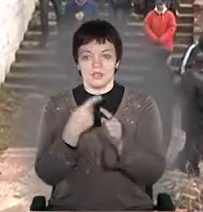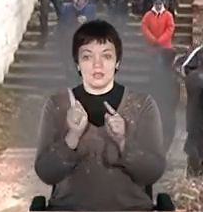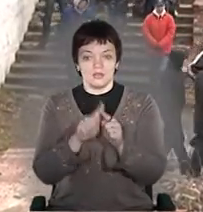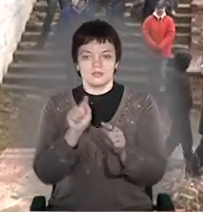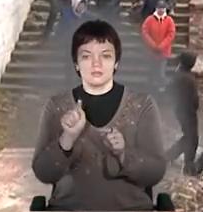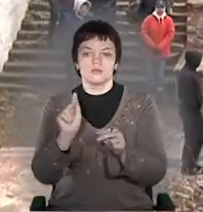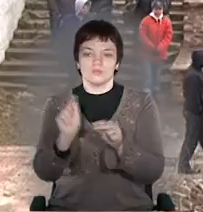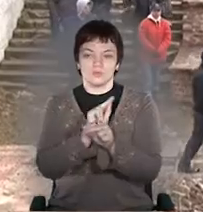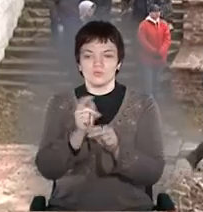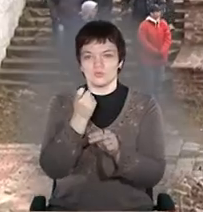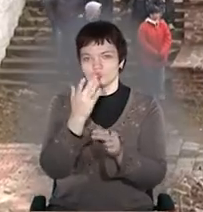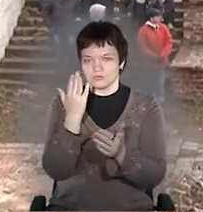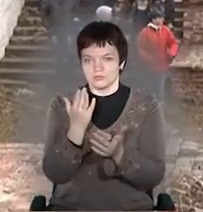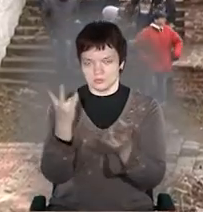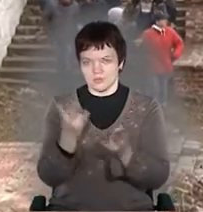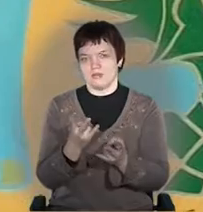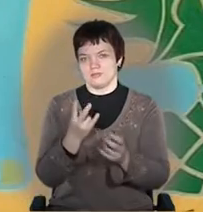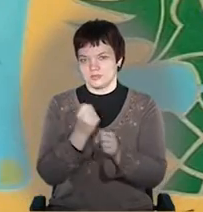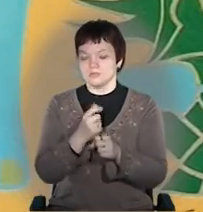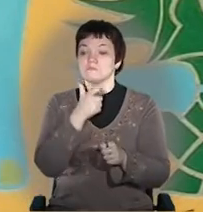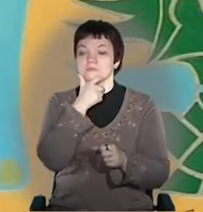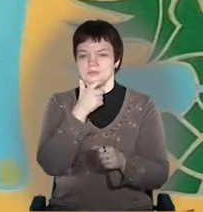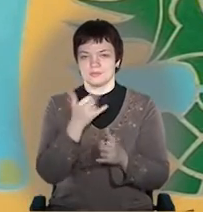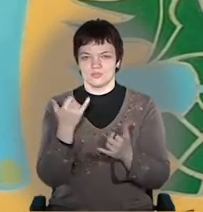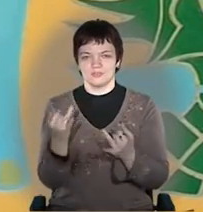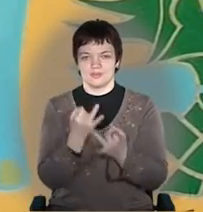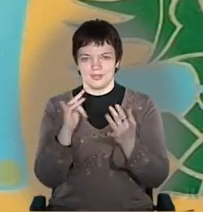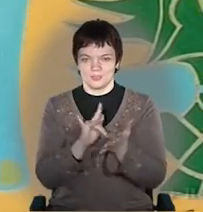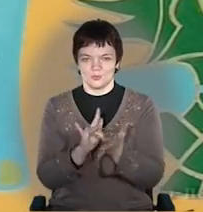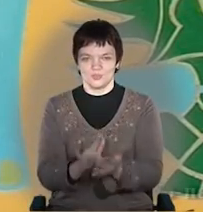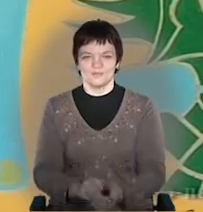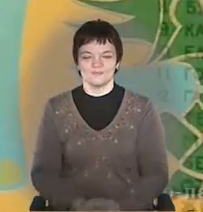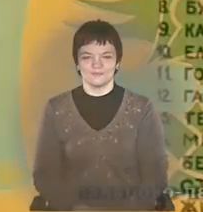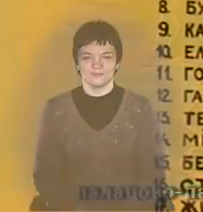на 5-10 минут, и мы поехали бы работать.